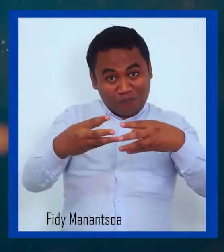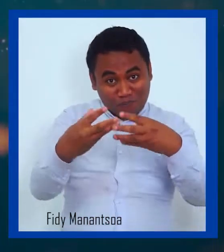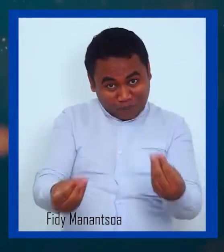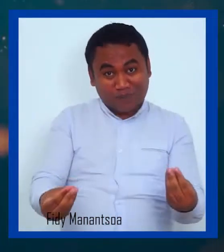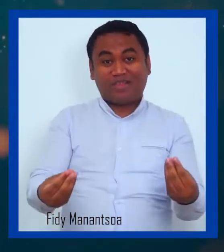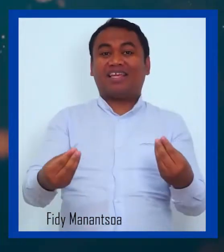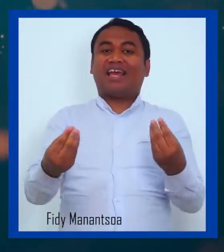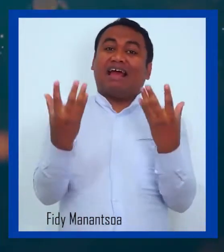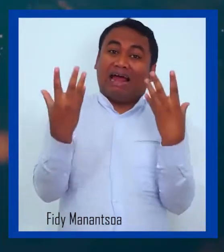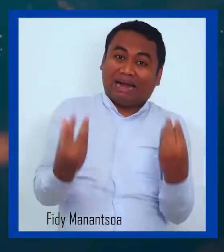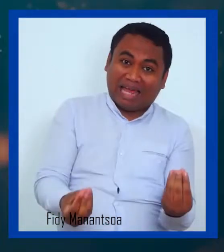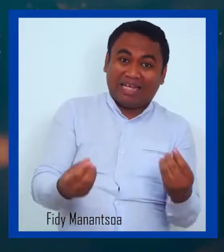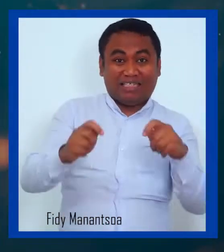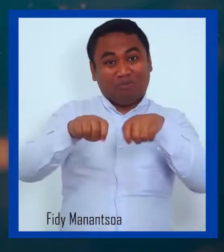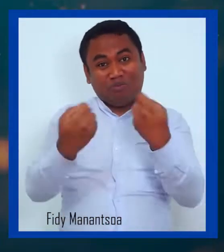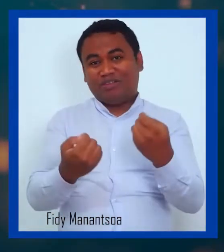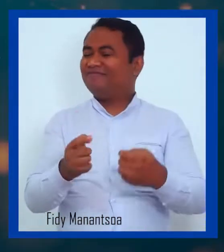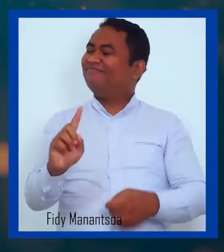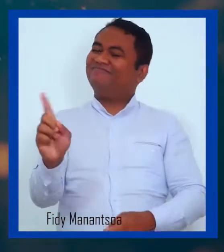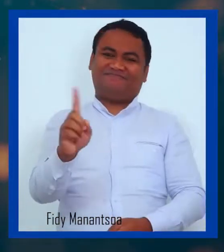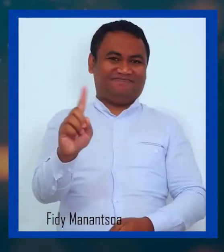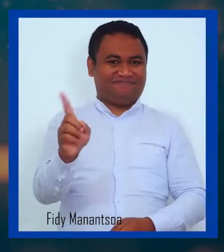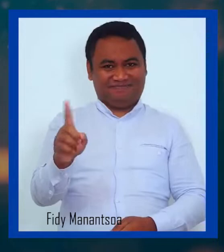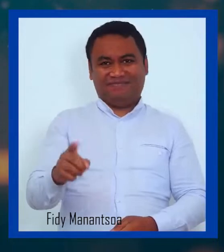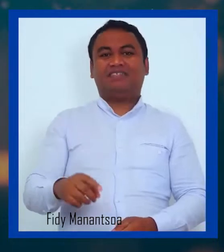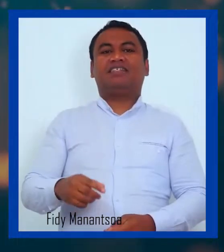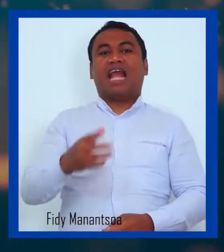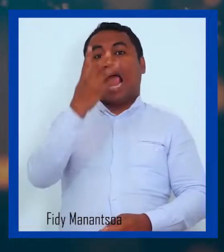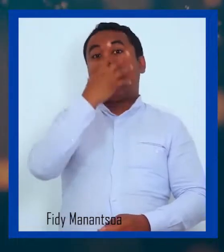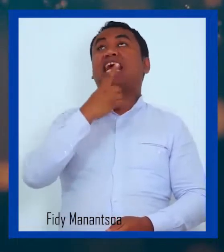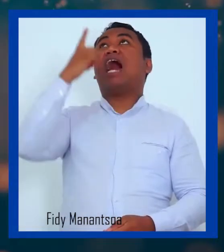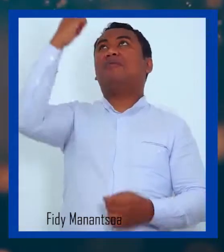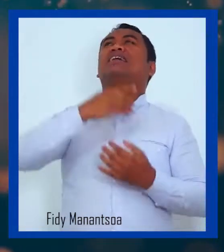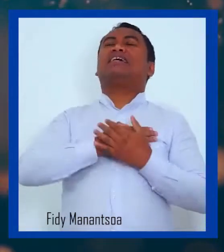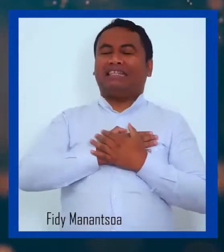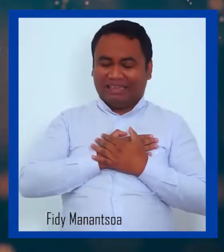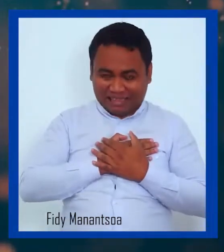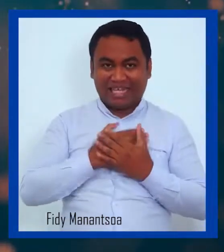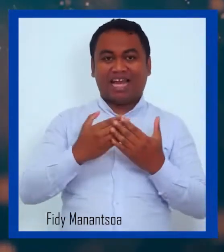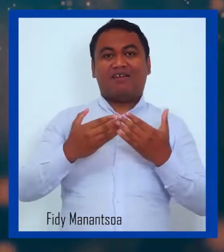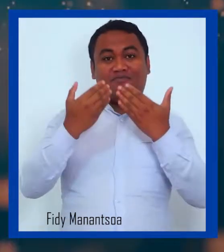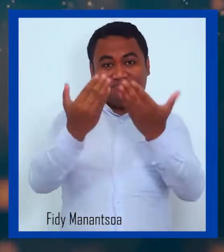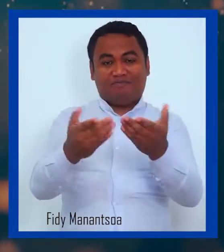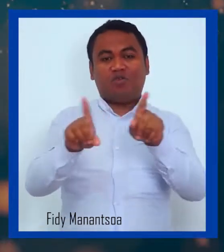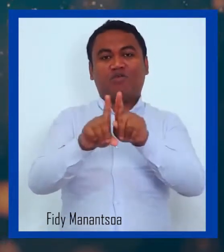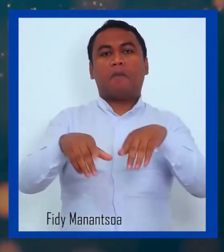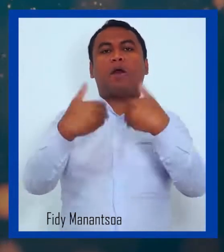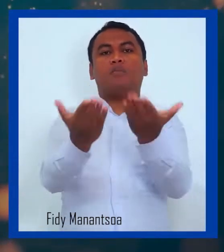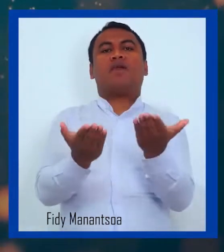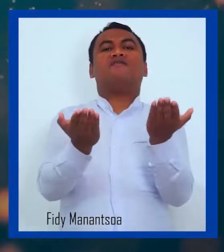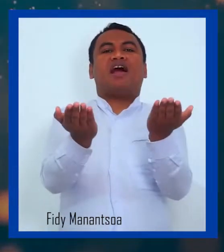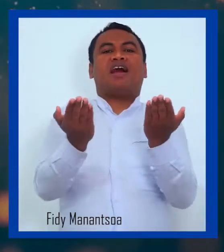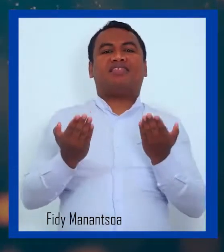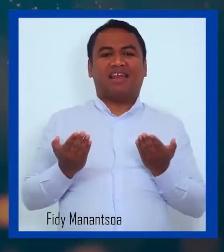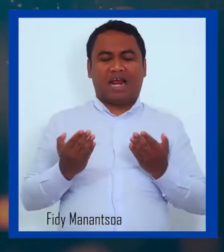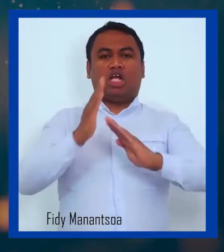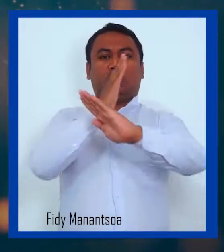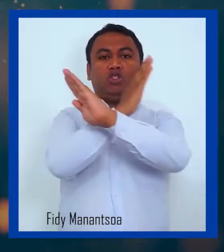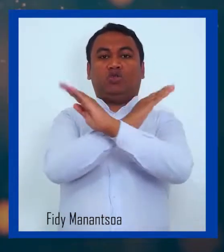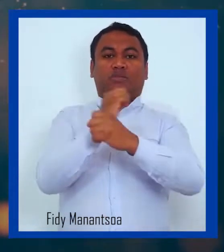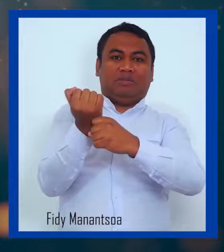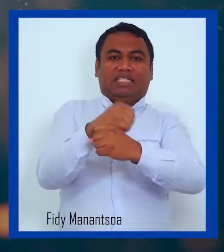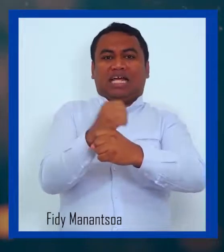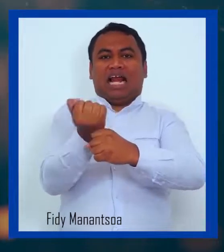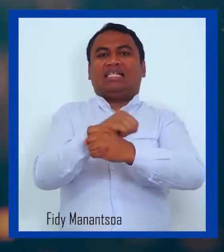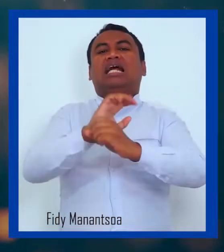izy. Mahita vahaolana hamoahana ao anatin'io foana izy raha tena resy lahatra amin'ny fitiavana ianao dia misy fanantenana, misy toky,